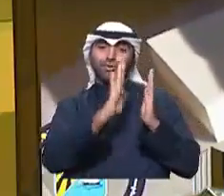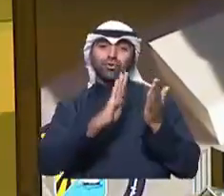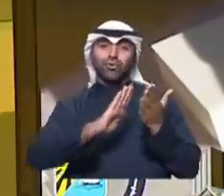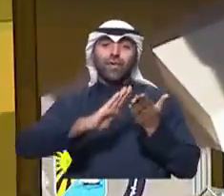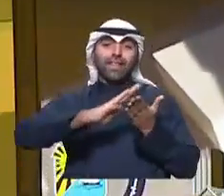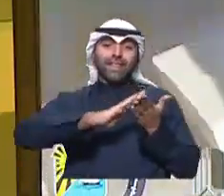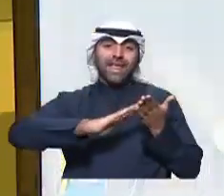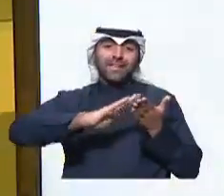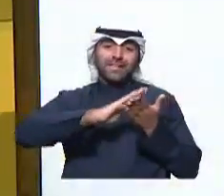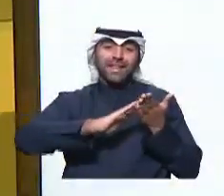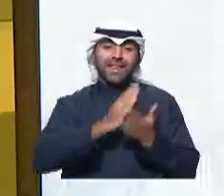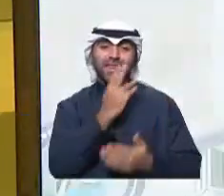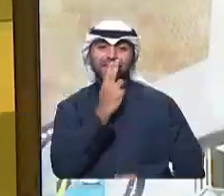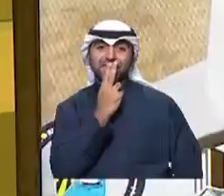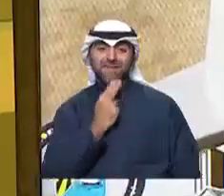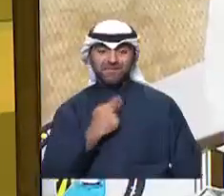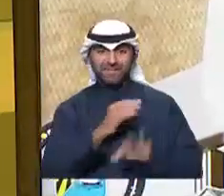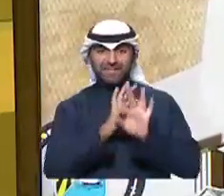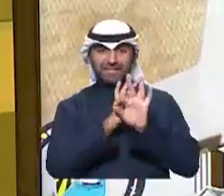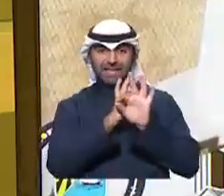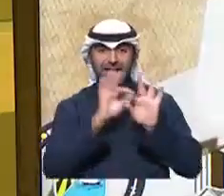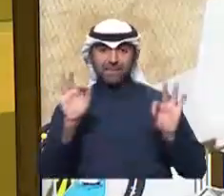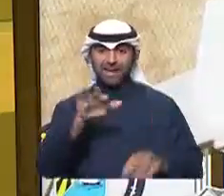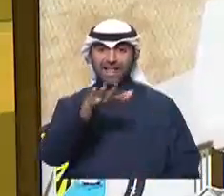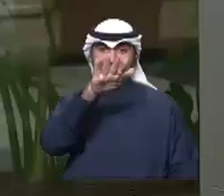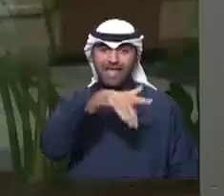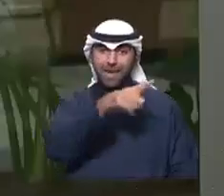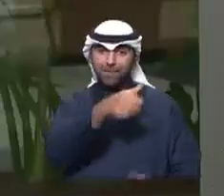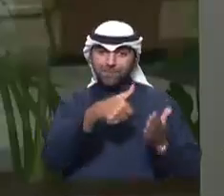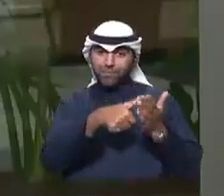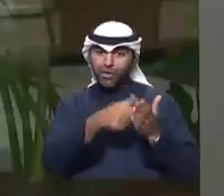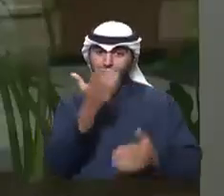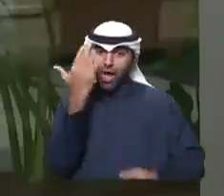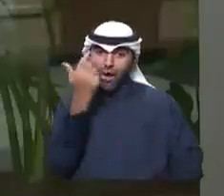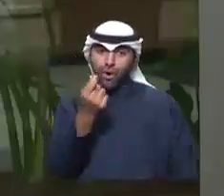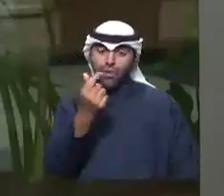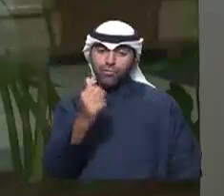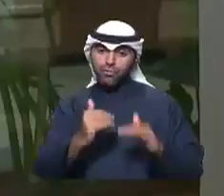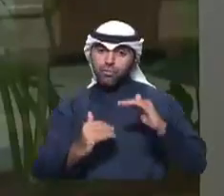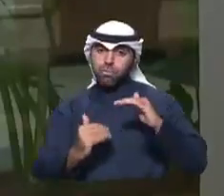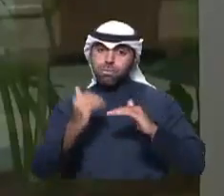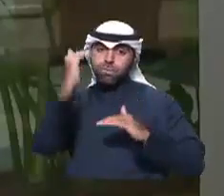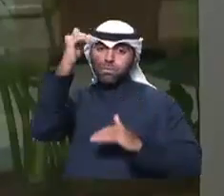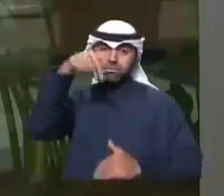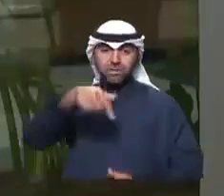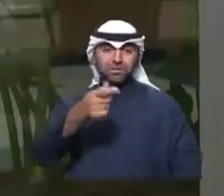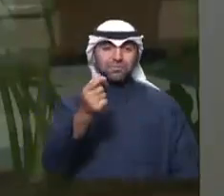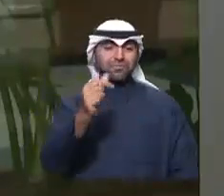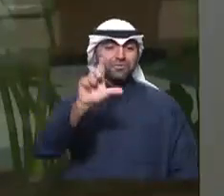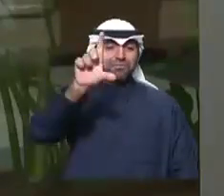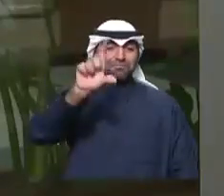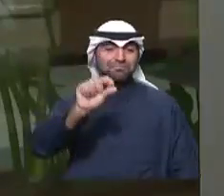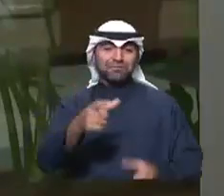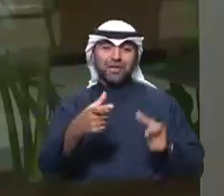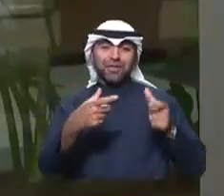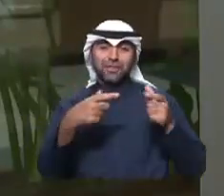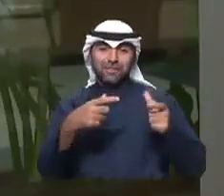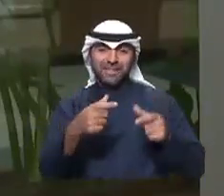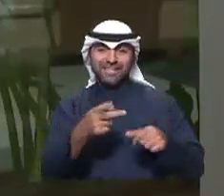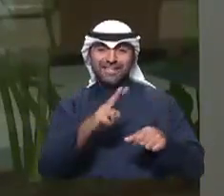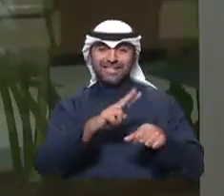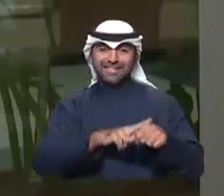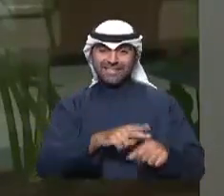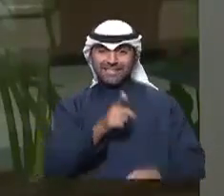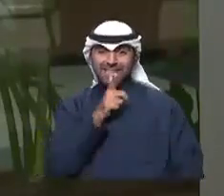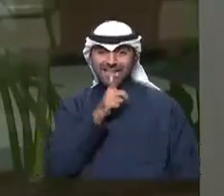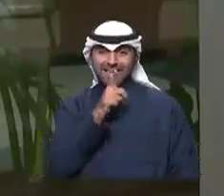30,000 دينار كويتي وانت طالع، ومو عملية بحيث أنها تنظف يعني أكثر شيء بالشهر مرة، فمو وايد